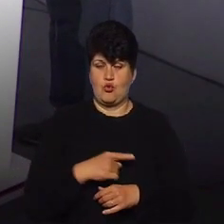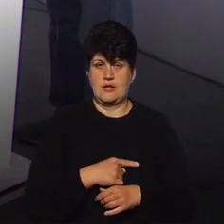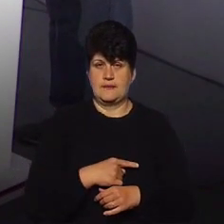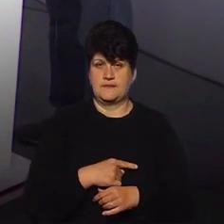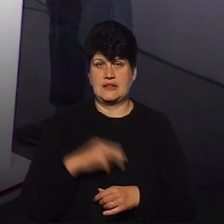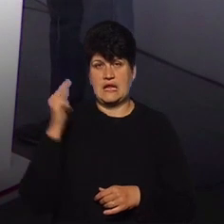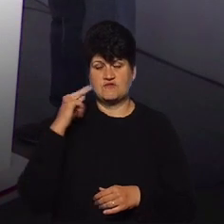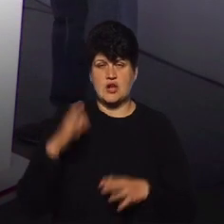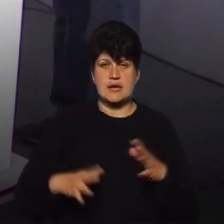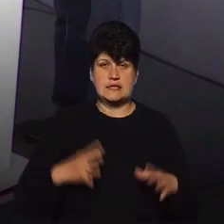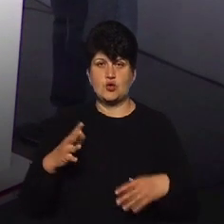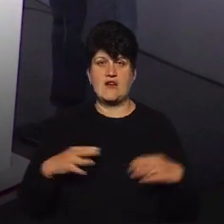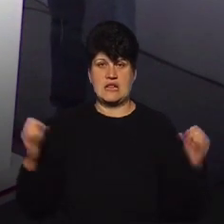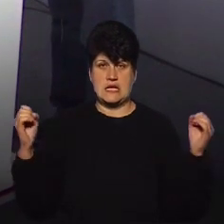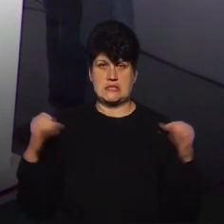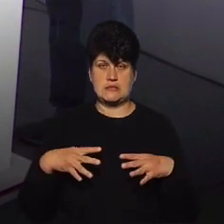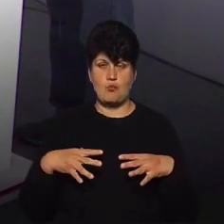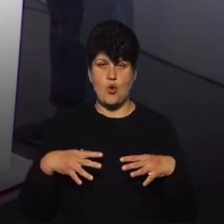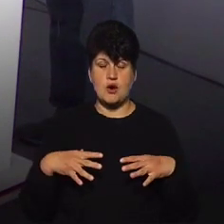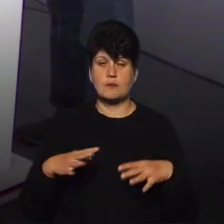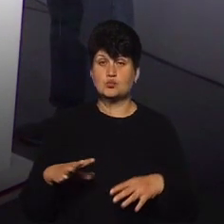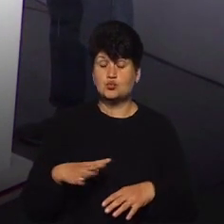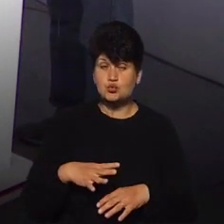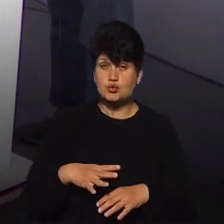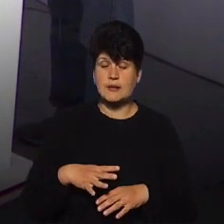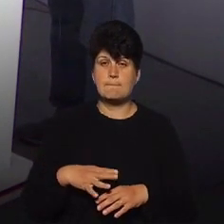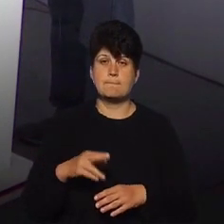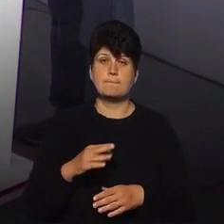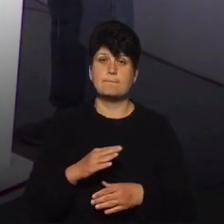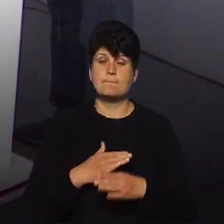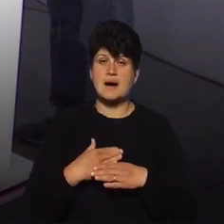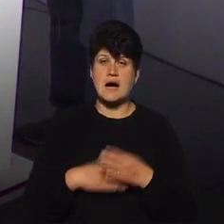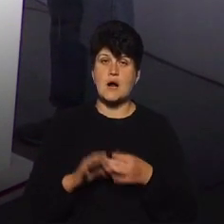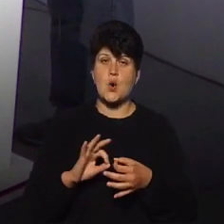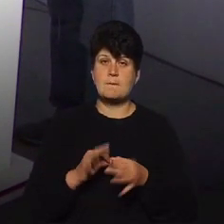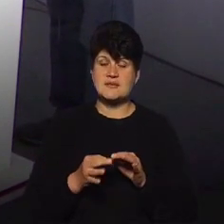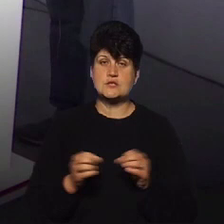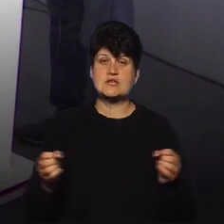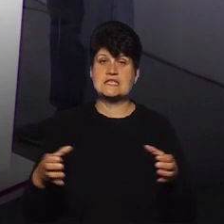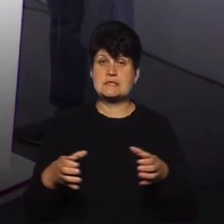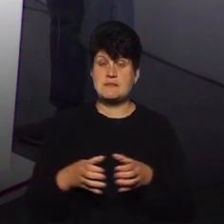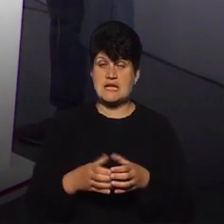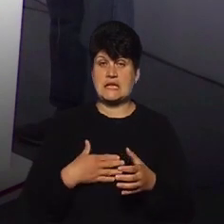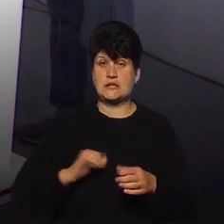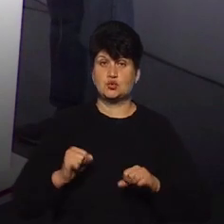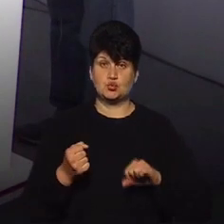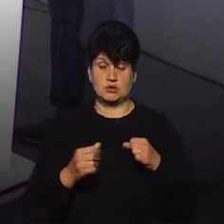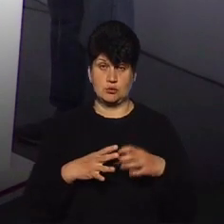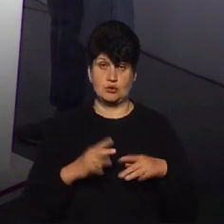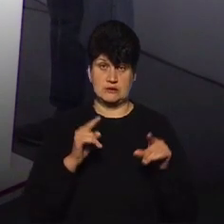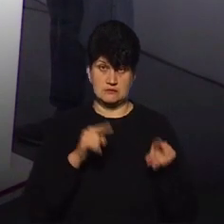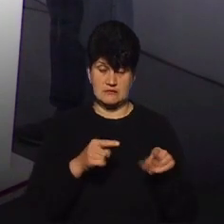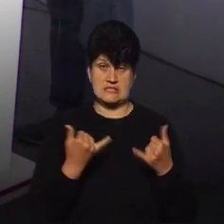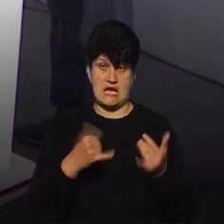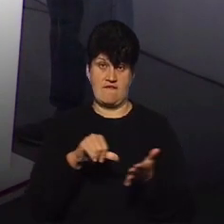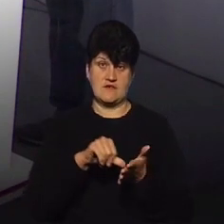навчально-тренувальних зборах паралімпійської збірної, і наші товариші, які були з нами, зараз виступають